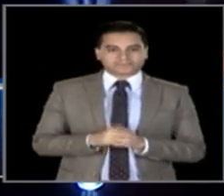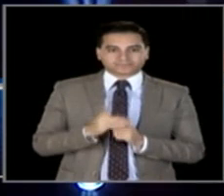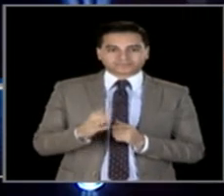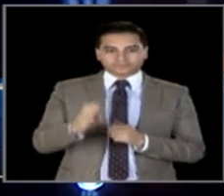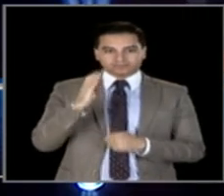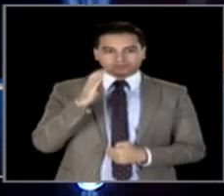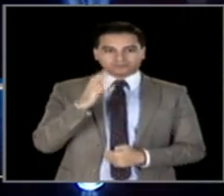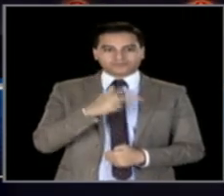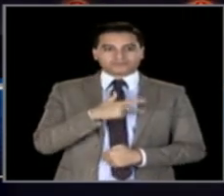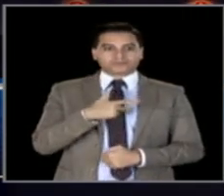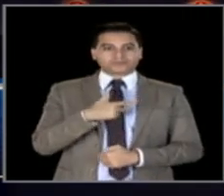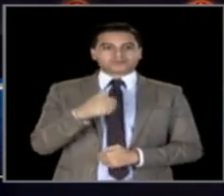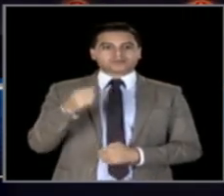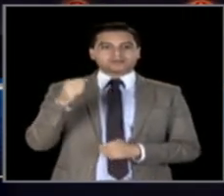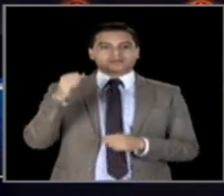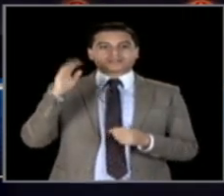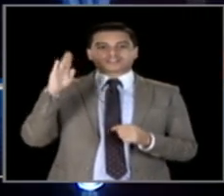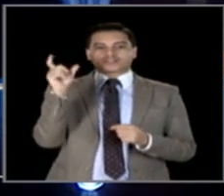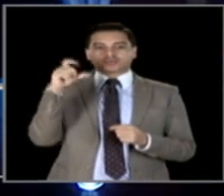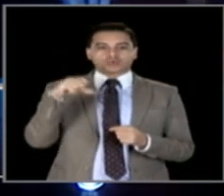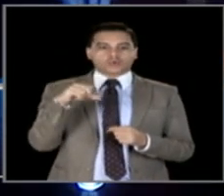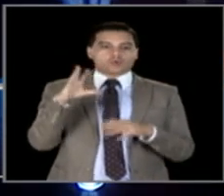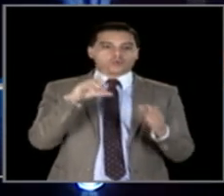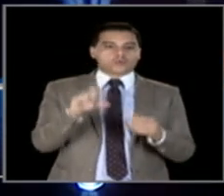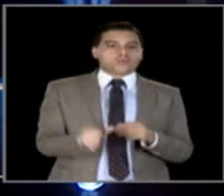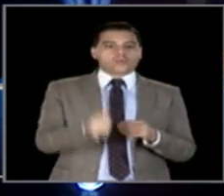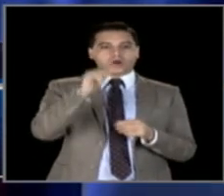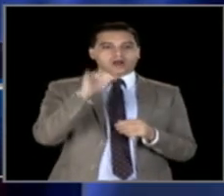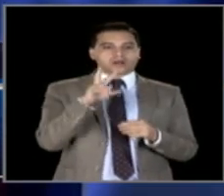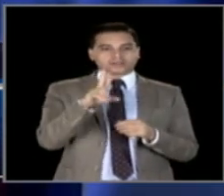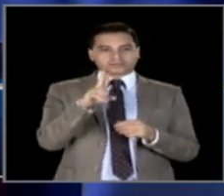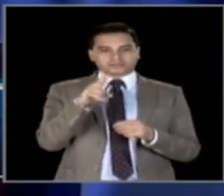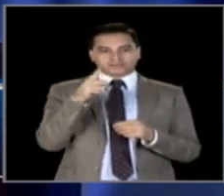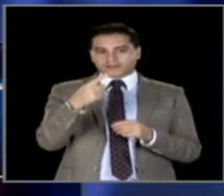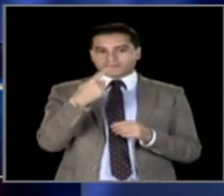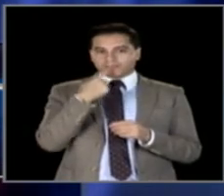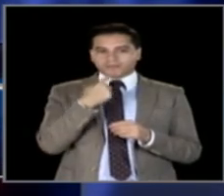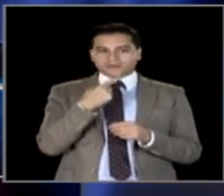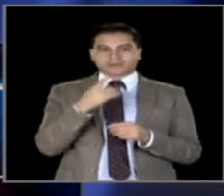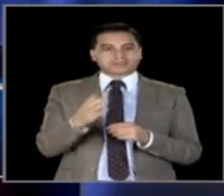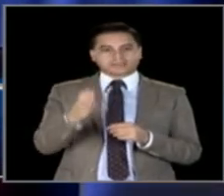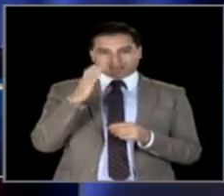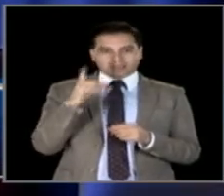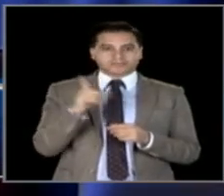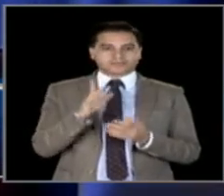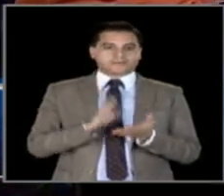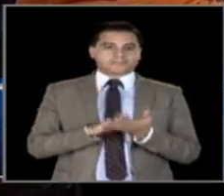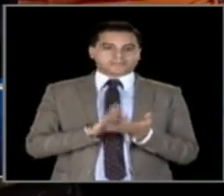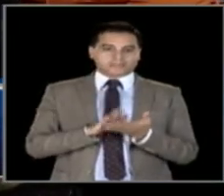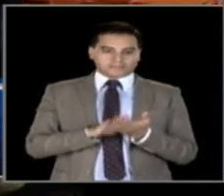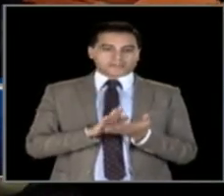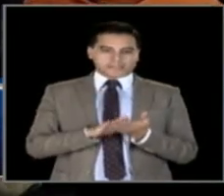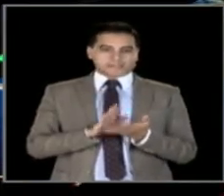إجابتك سنو وايت. سنو وايت إيه؟ كده أنت قلت لي نص الإجابة. والأقزام السبعة. إجابة صحيحة. طبعاً طبعاً.